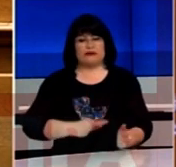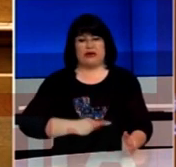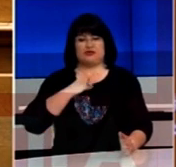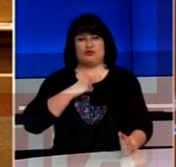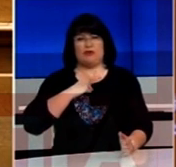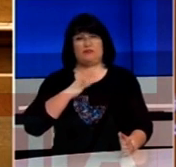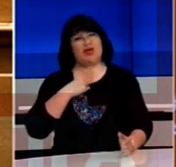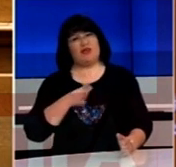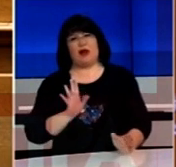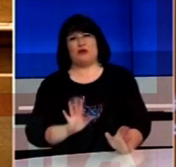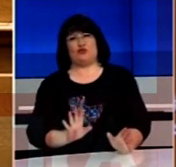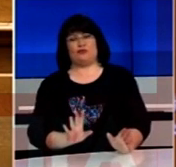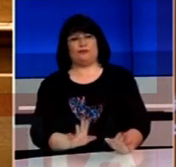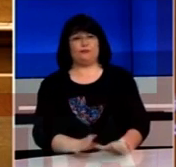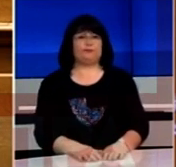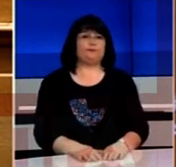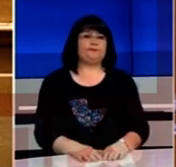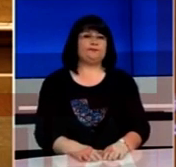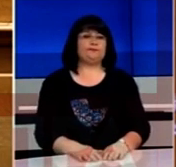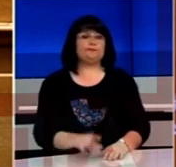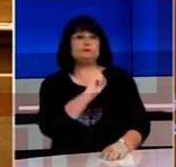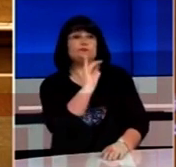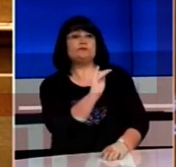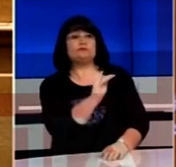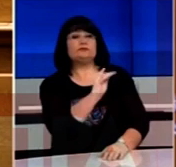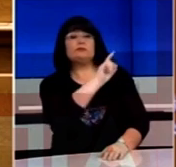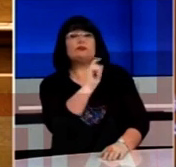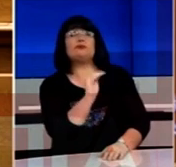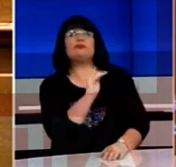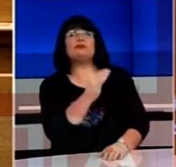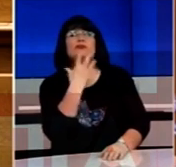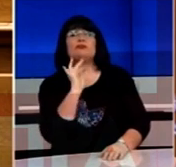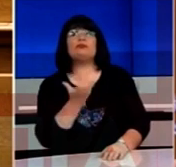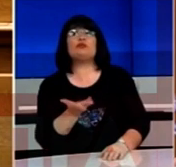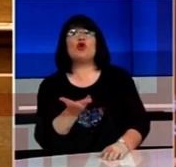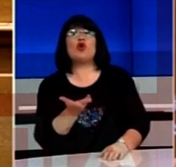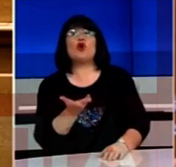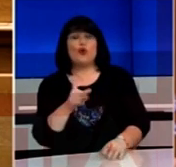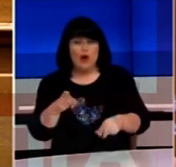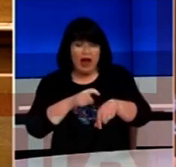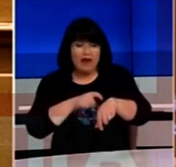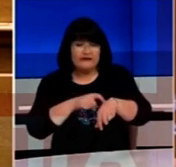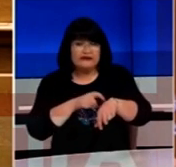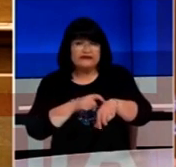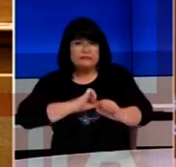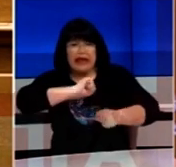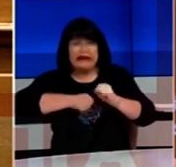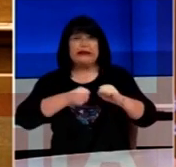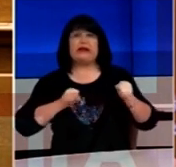αξιοπρέπεια. Στο ερώτημα λοιπόν, γιατί επιχειρείτε τώρα αυτή την αντιδραστική